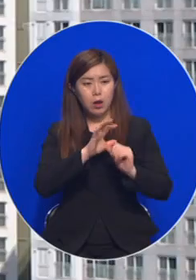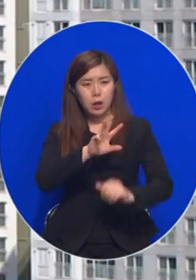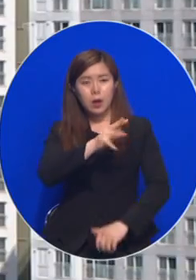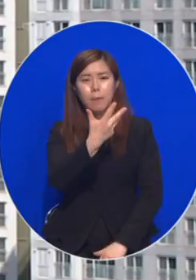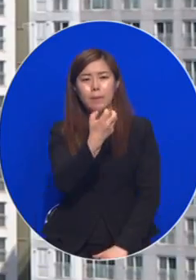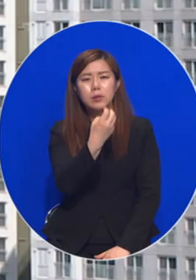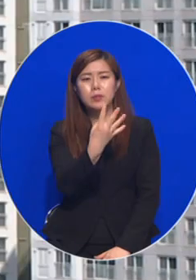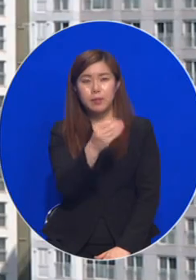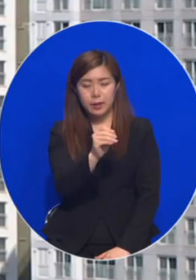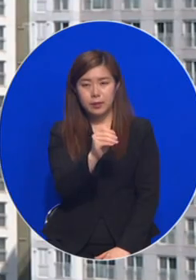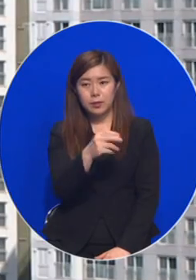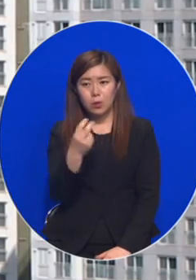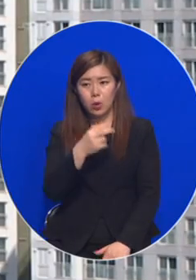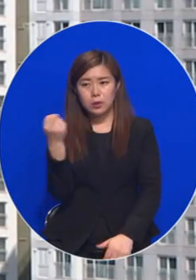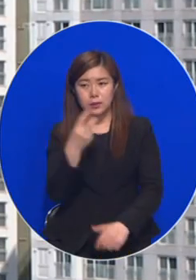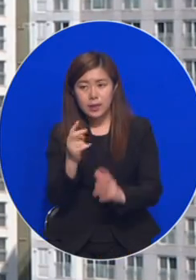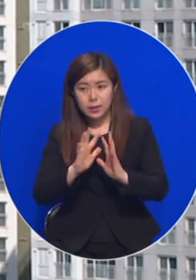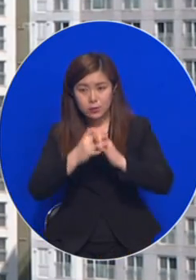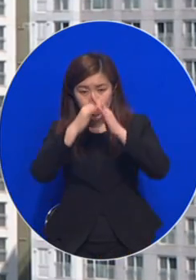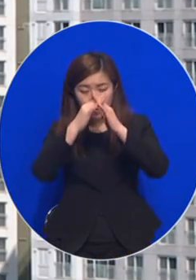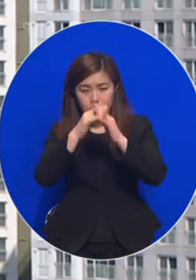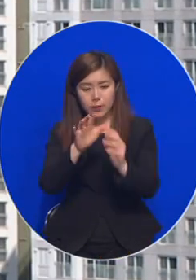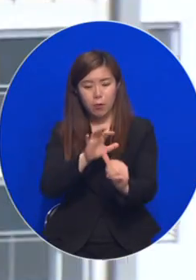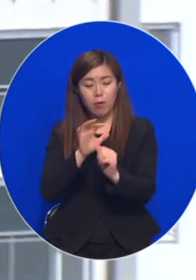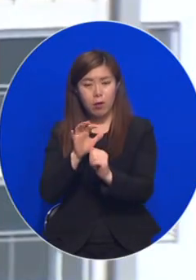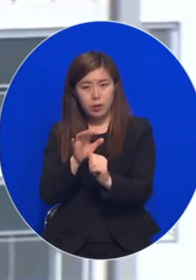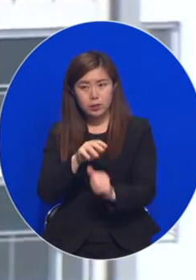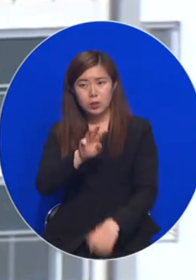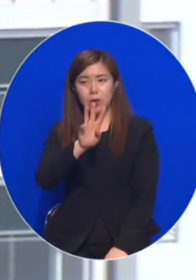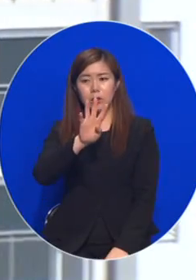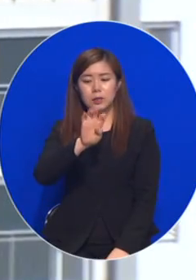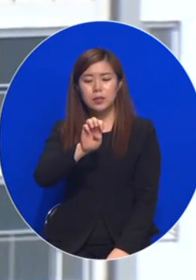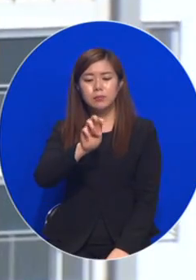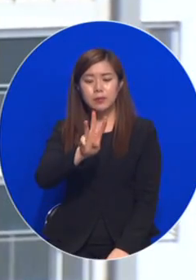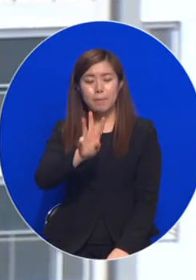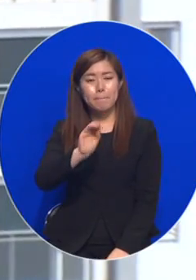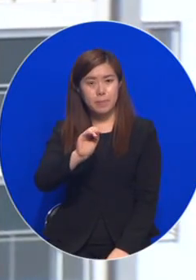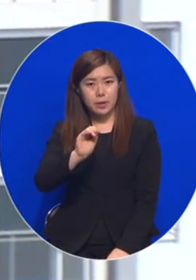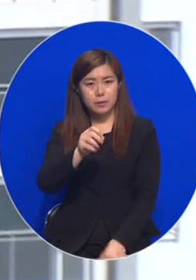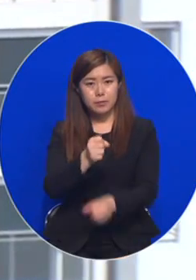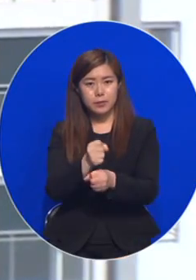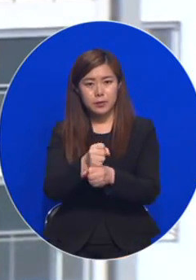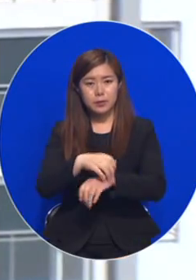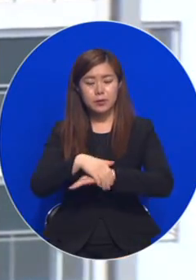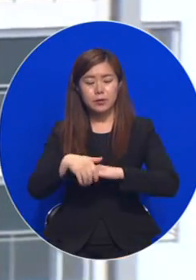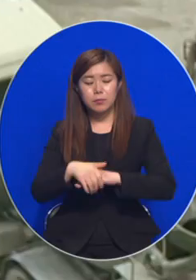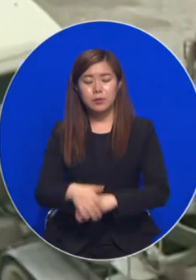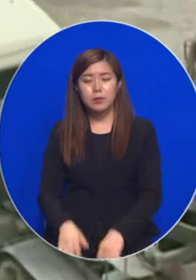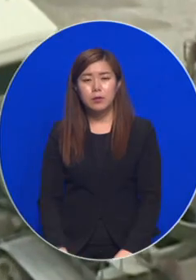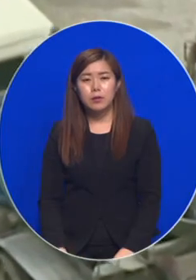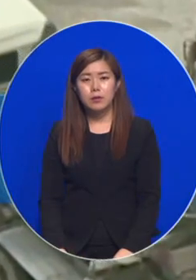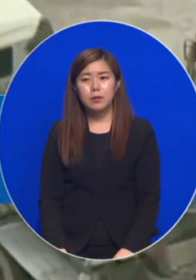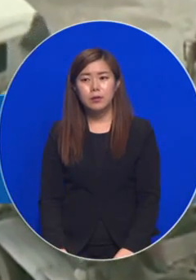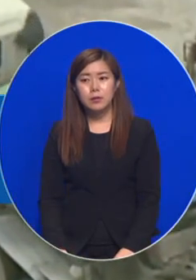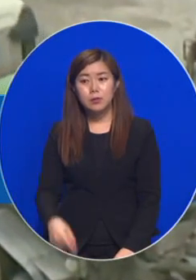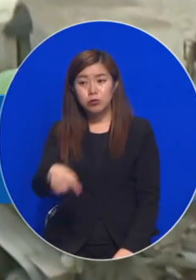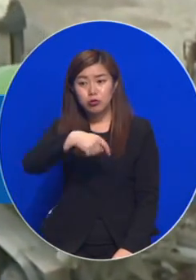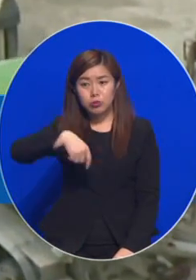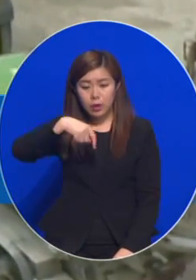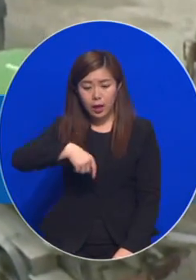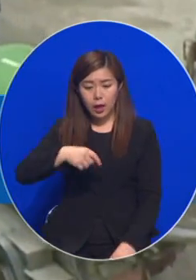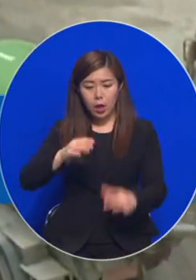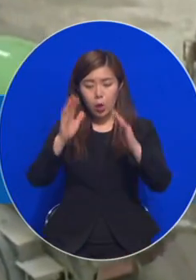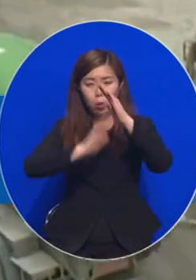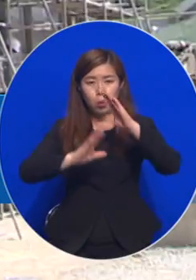가구, 재건축과 재정비 등 정비 사업으로 43만 가구를 마련한다는 계획입니다. 이 중